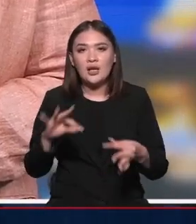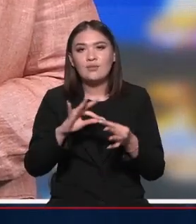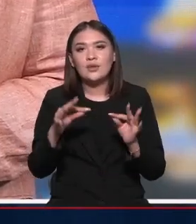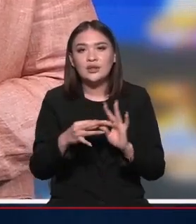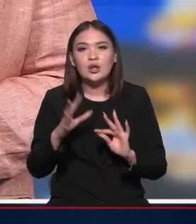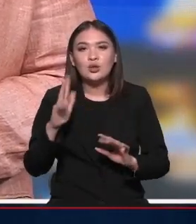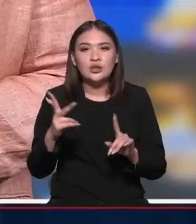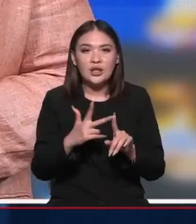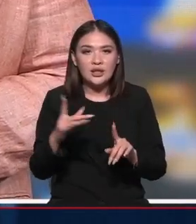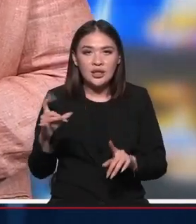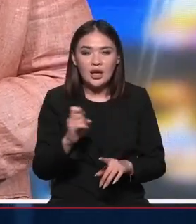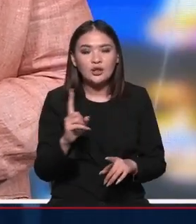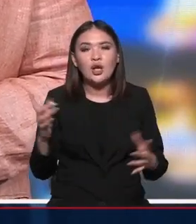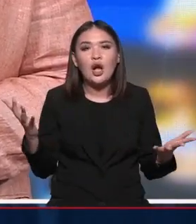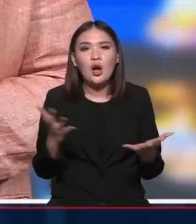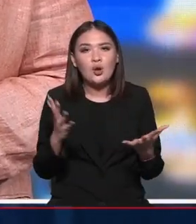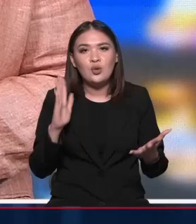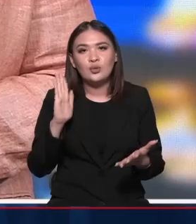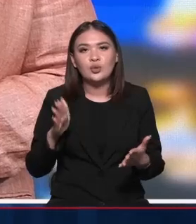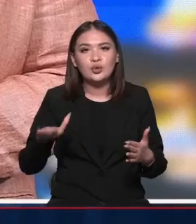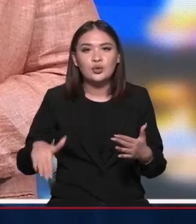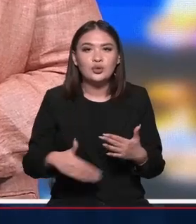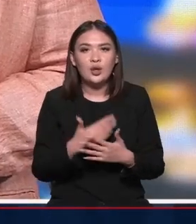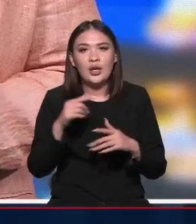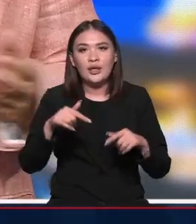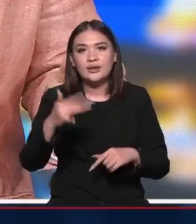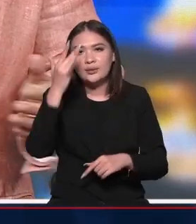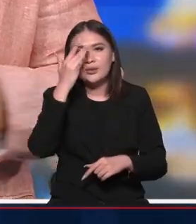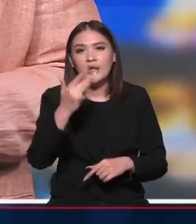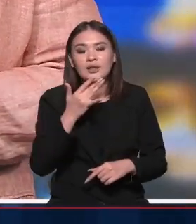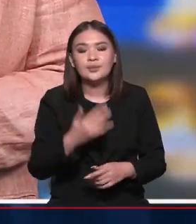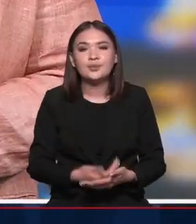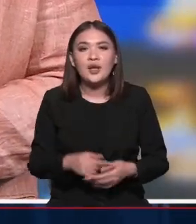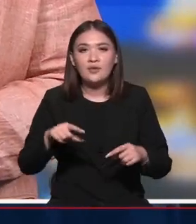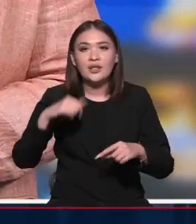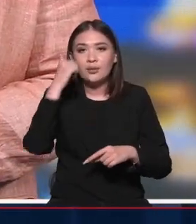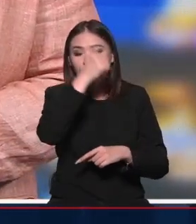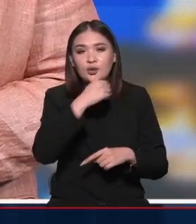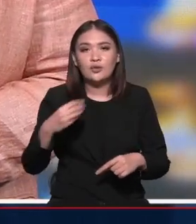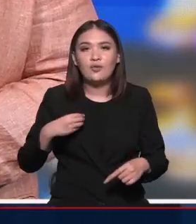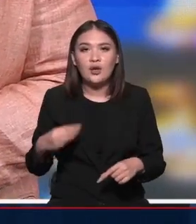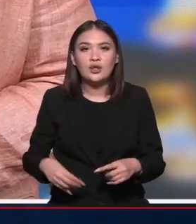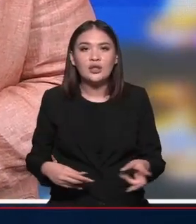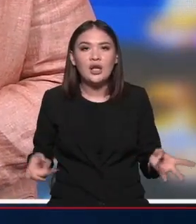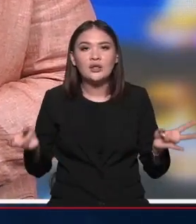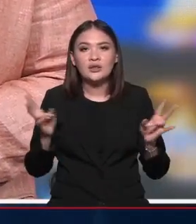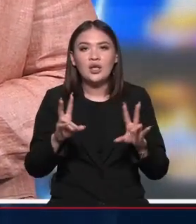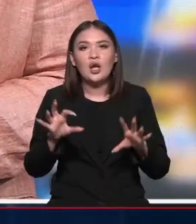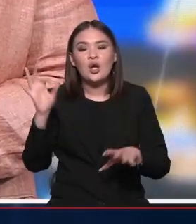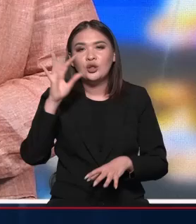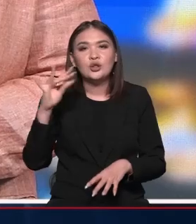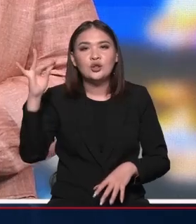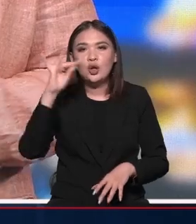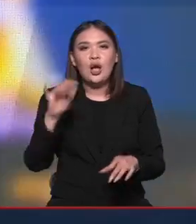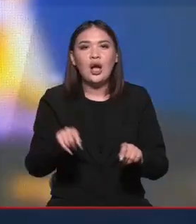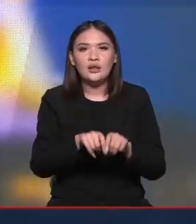третий раз чем будет удивлять Париж этим летом в этом году французы решили оставить свой след в истории проведя